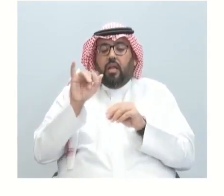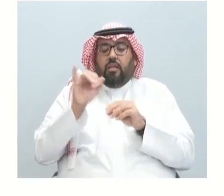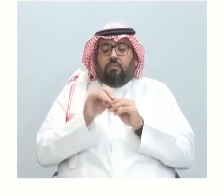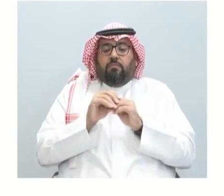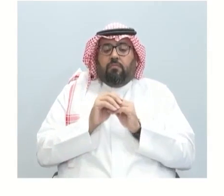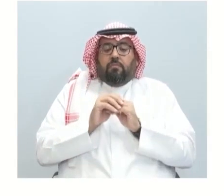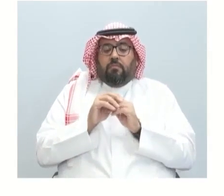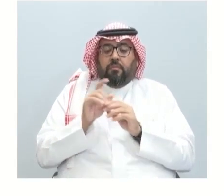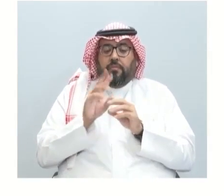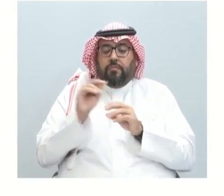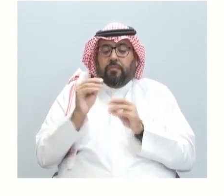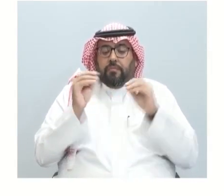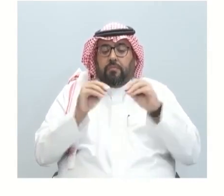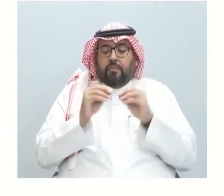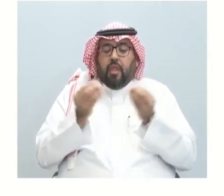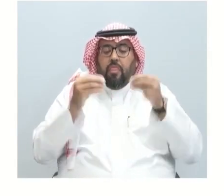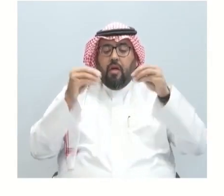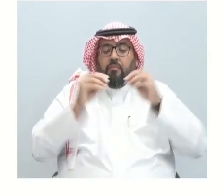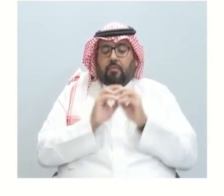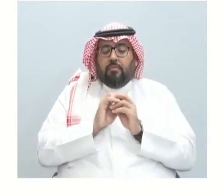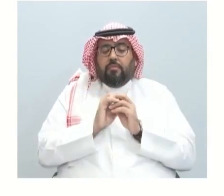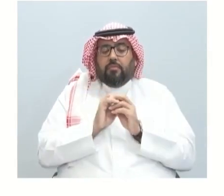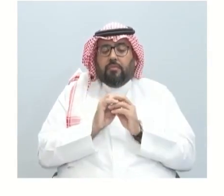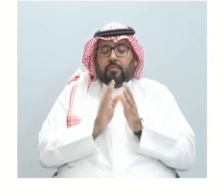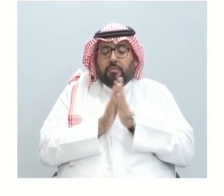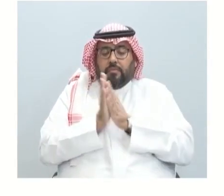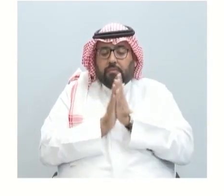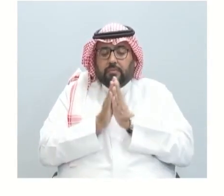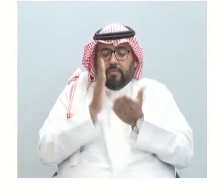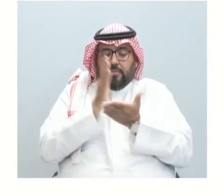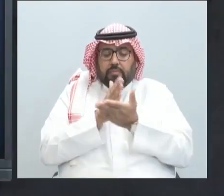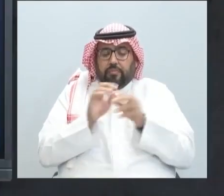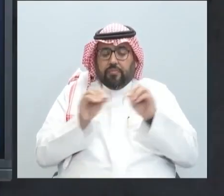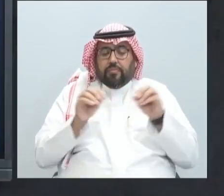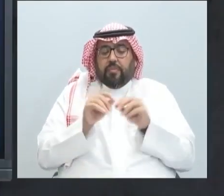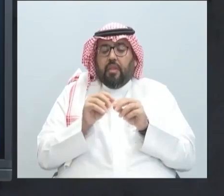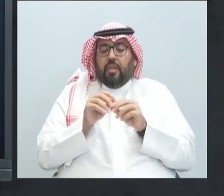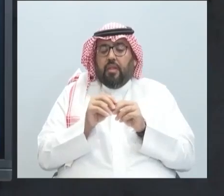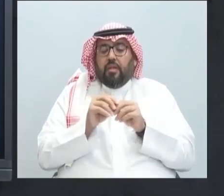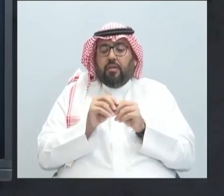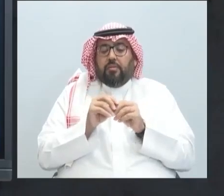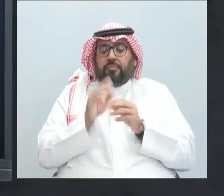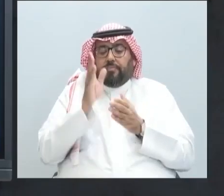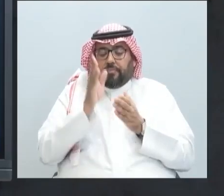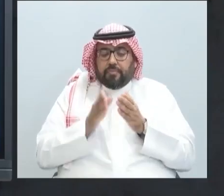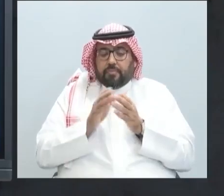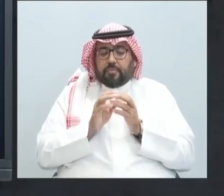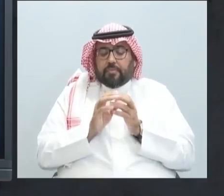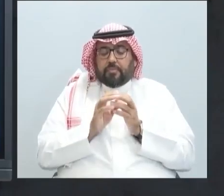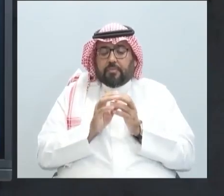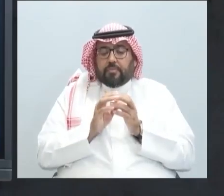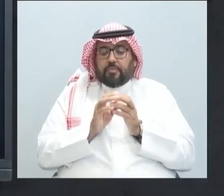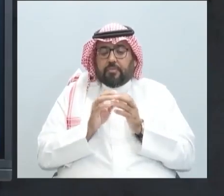تنقسم الى تتضاعف فيها الماده الوراثيه تستعد للانقسام يتبقى لهذه الخليه فقط فصل السيتوبلازم في المرحله